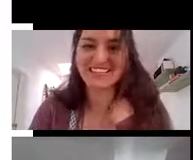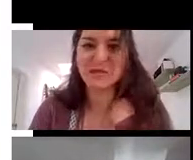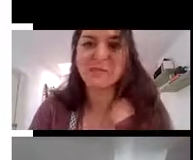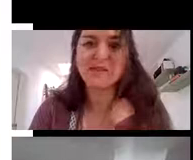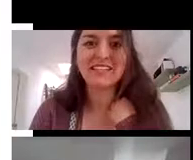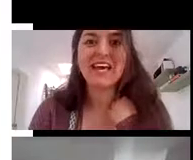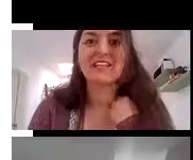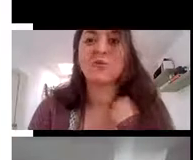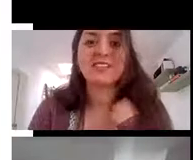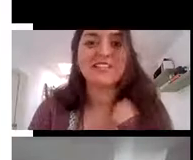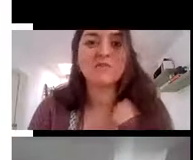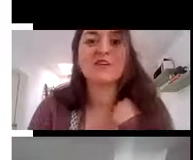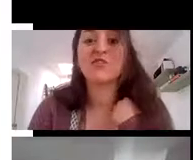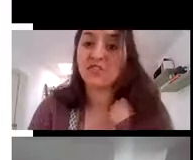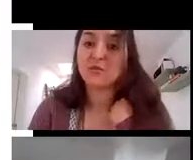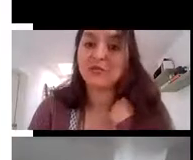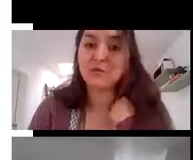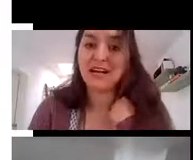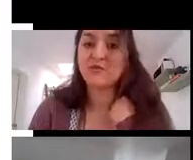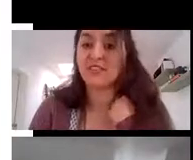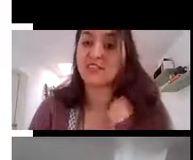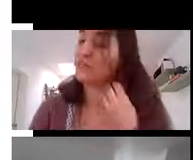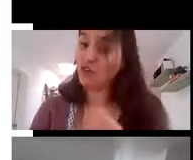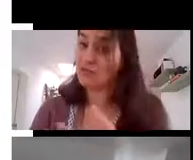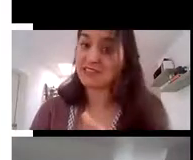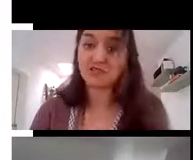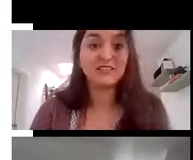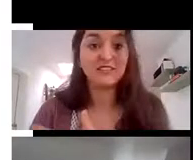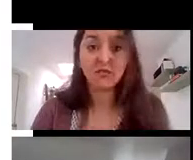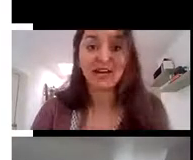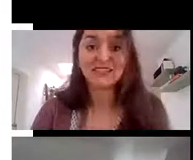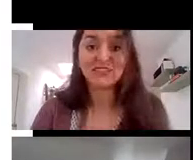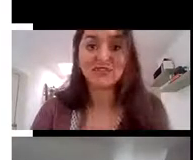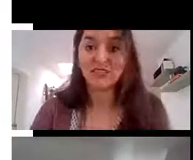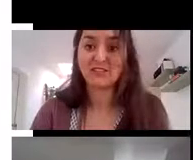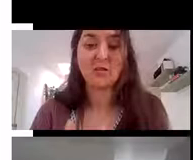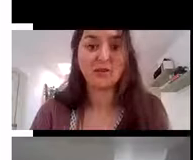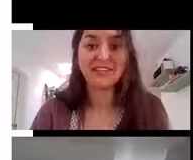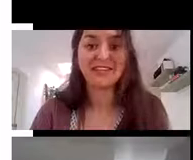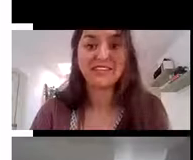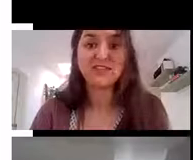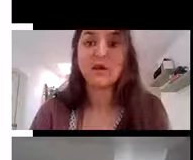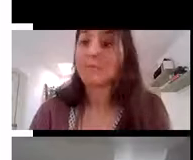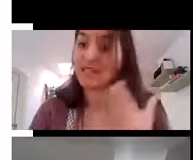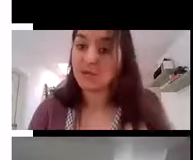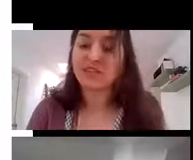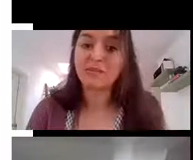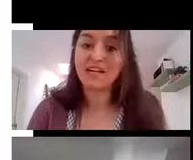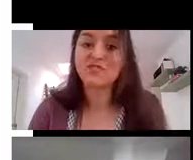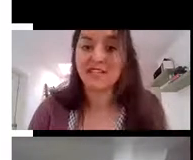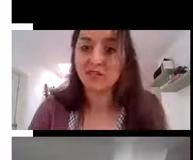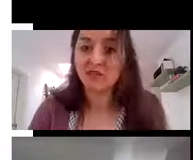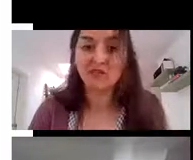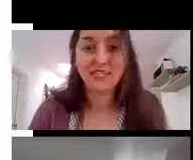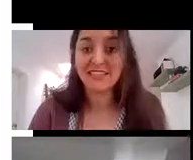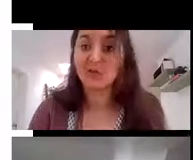lekker laagdrempelig, dan wordt hij bij een contactbubbel geplaatst waar dat er dan ruimte is voor die dagplaatsen, waar het een plekje is. En dan neemt hij die plaats